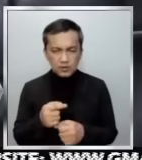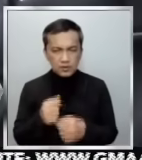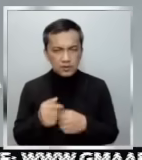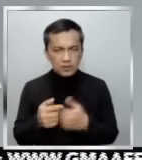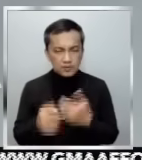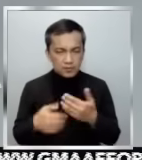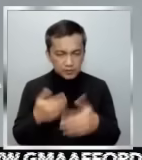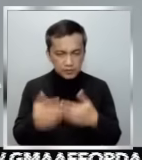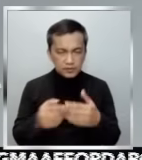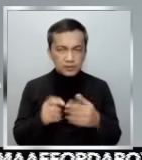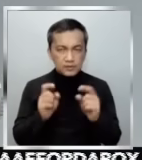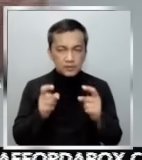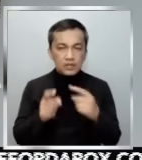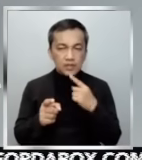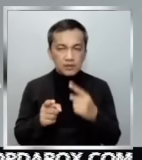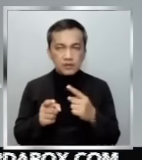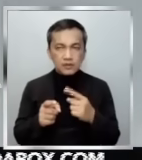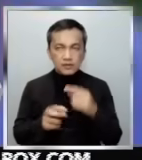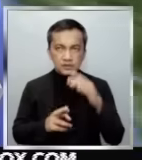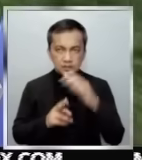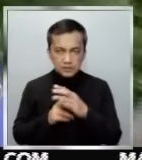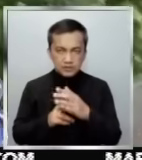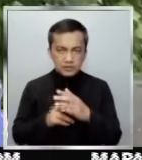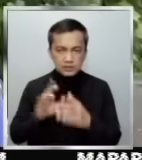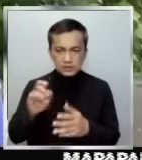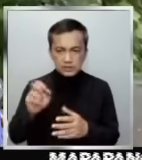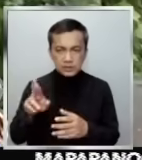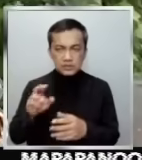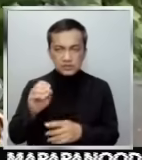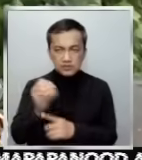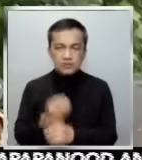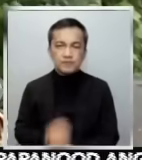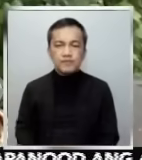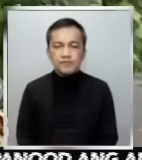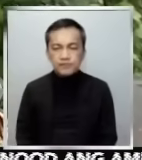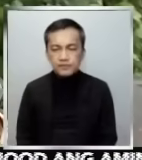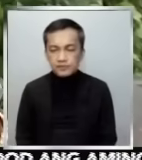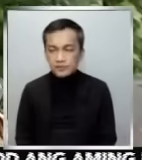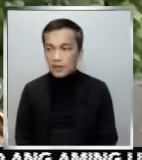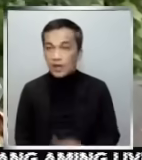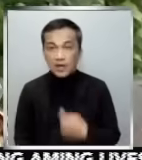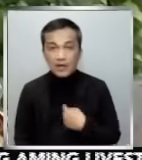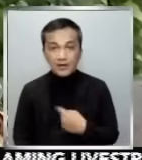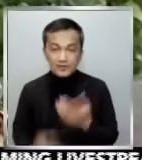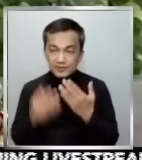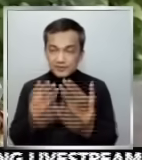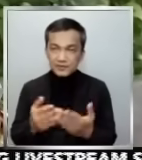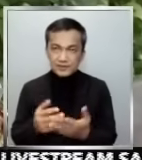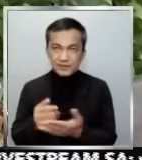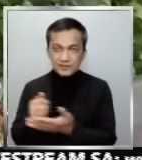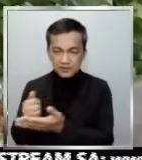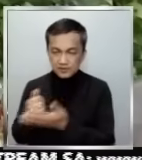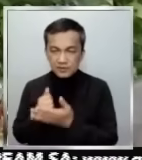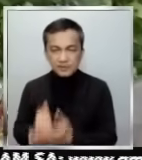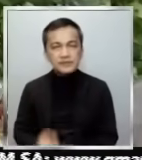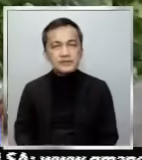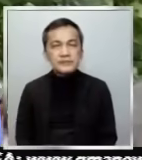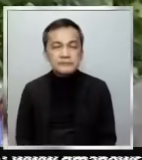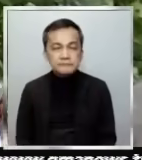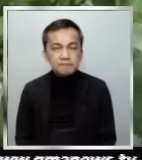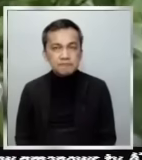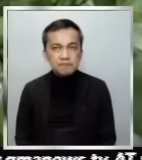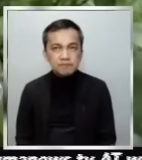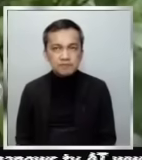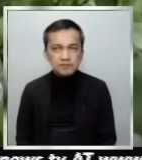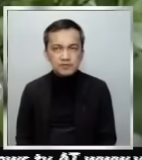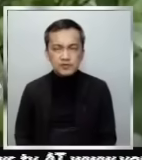mang Cesar sa darating na Oktubre Poy nagpapasalamat sa tulong po ng ah sumbungan ng bayan